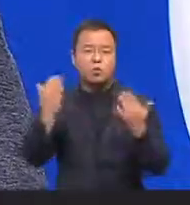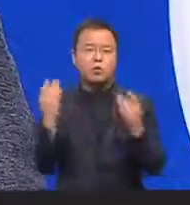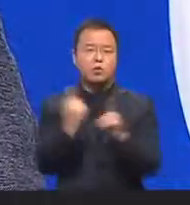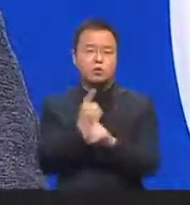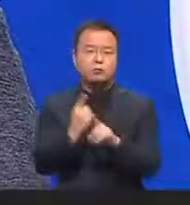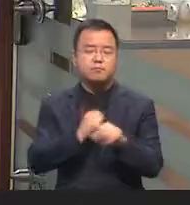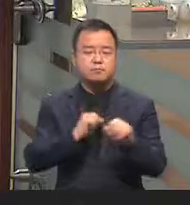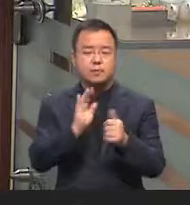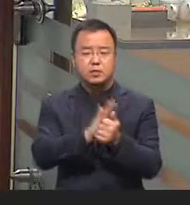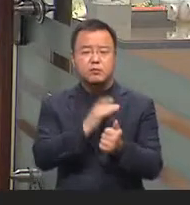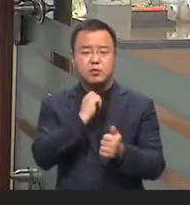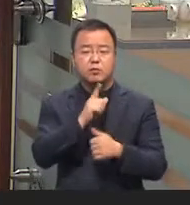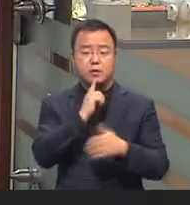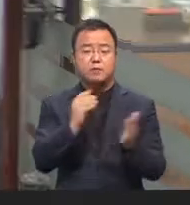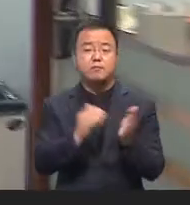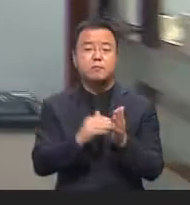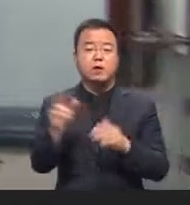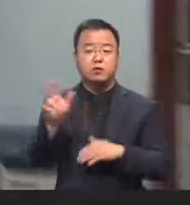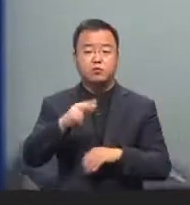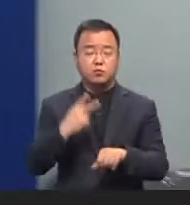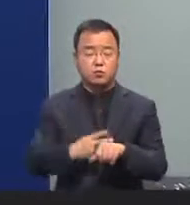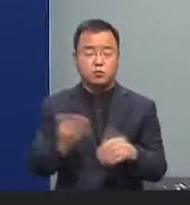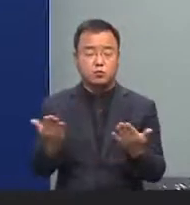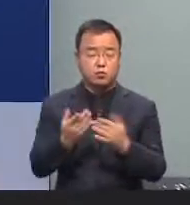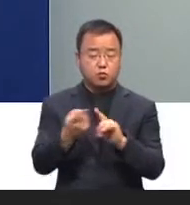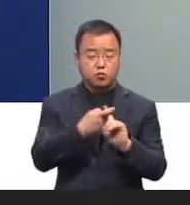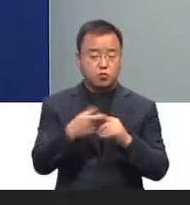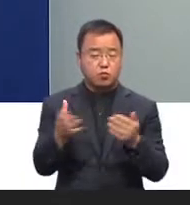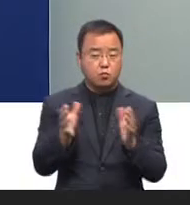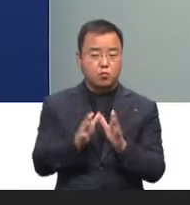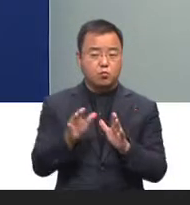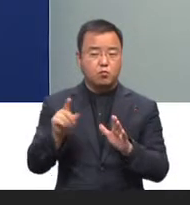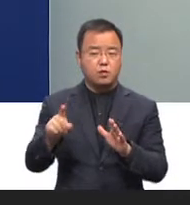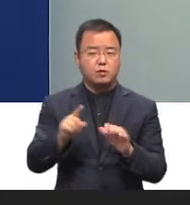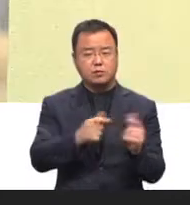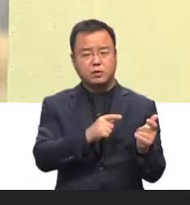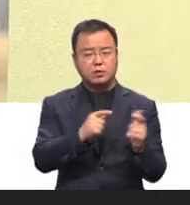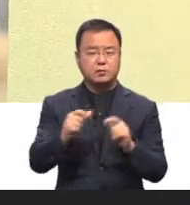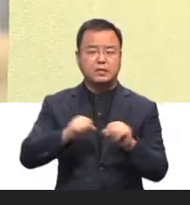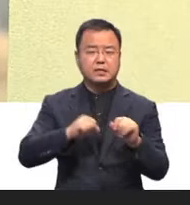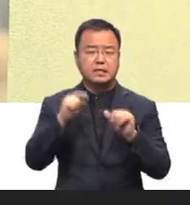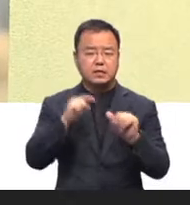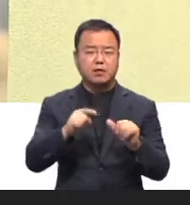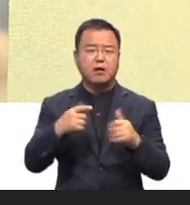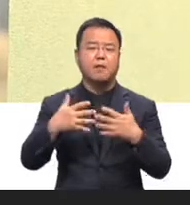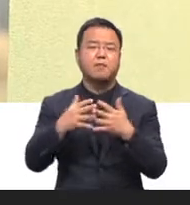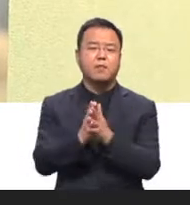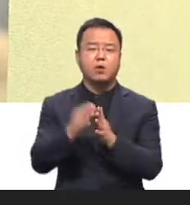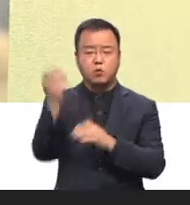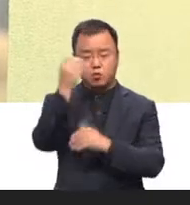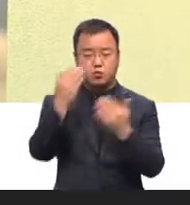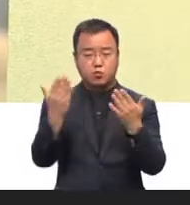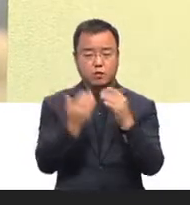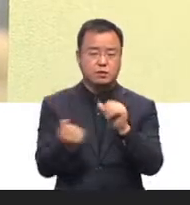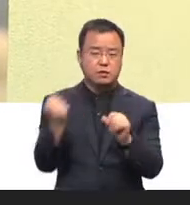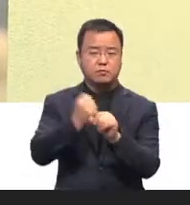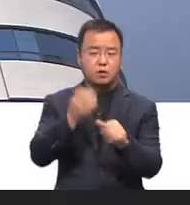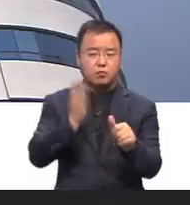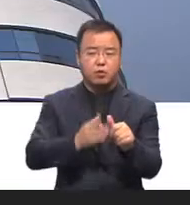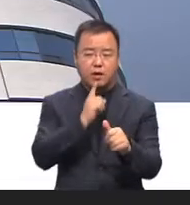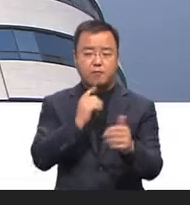밝혔습니다. 전교조 교육부가 자사고와 특목고의 근거가 되는 시행령을 폐지해 고교교육 정상화에 나설 걸